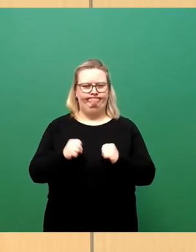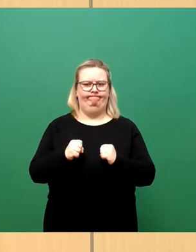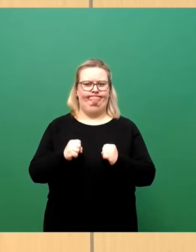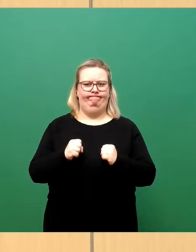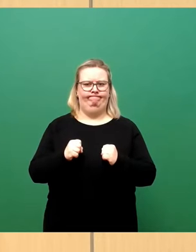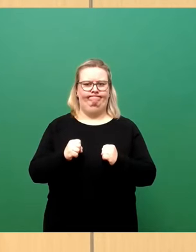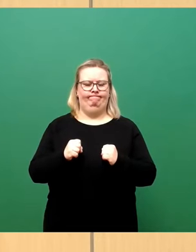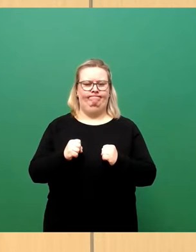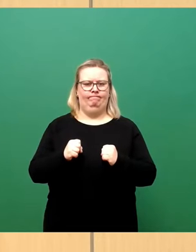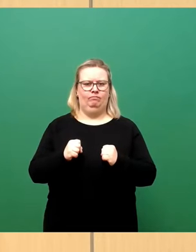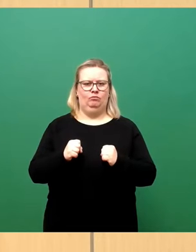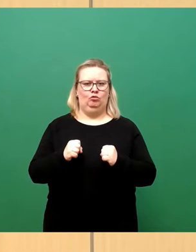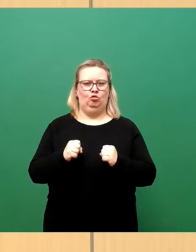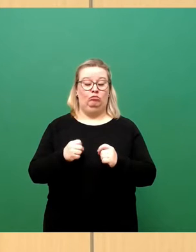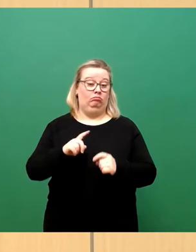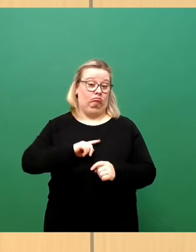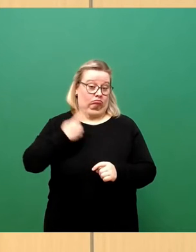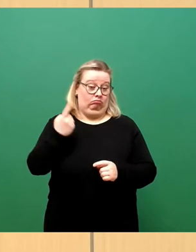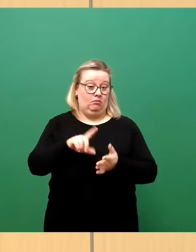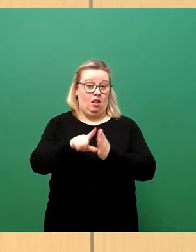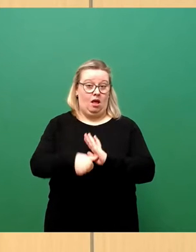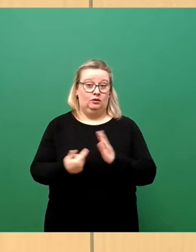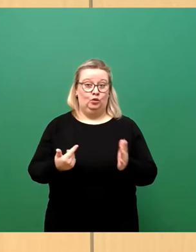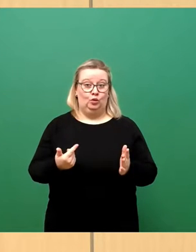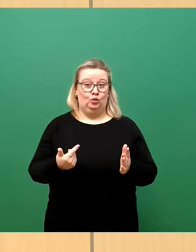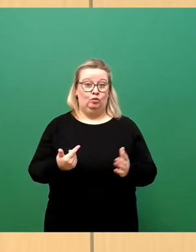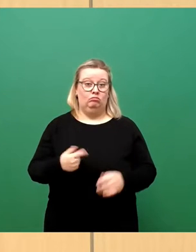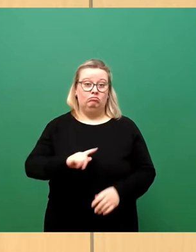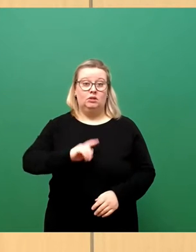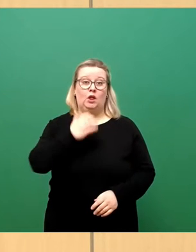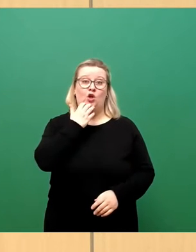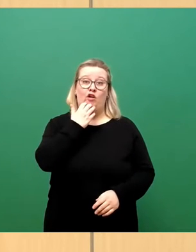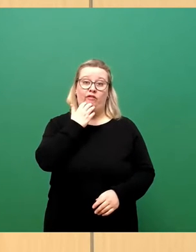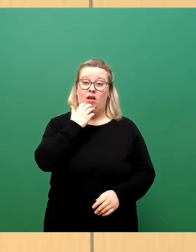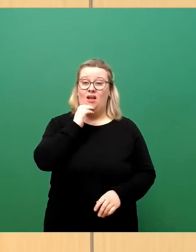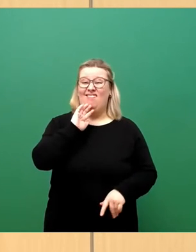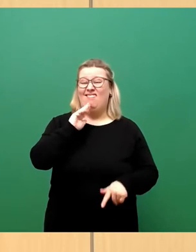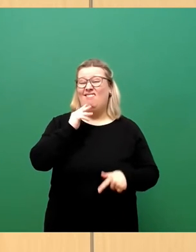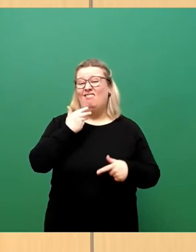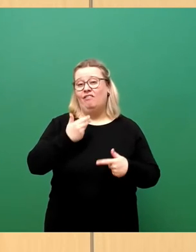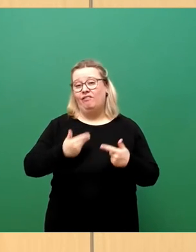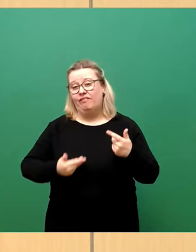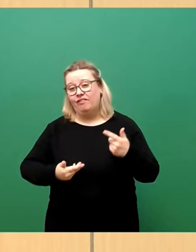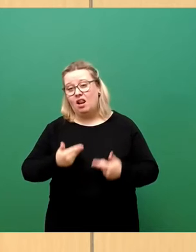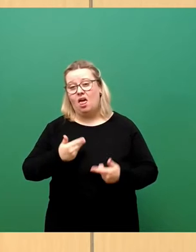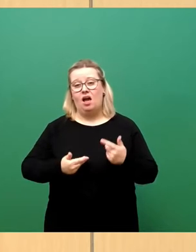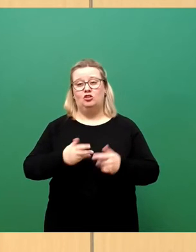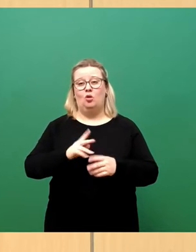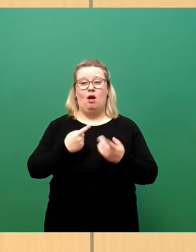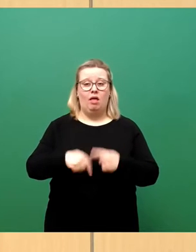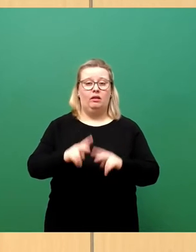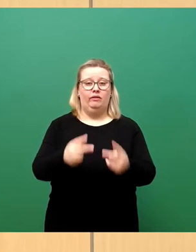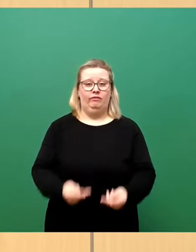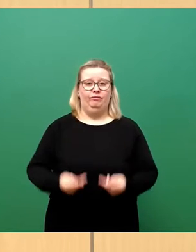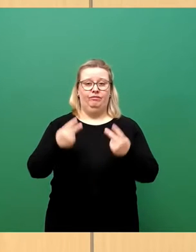das ist auch eine Leistung, die mich hoffen lässt, dass wir vielleicht auch bei anderen wichtigen Themen